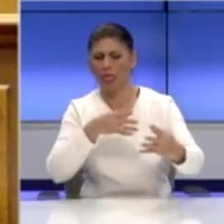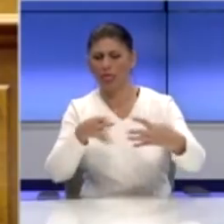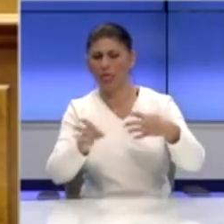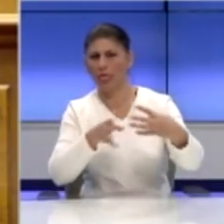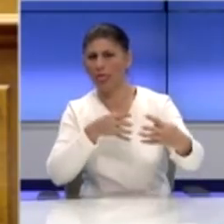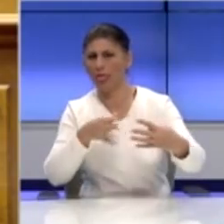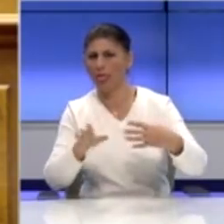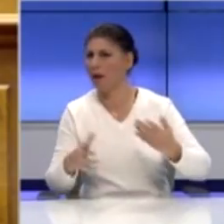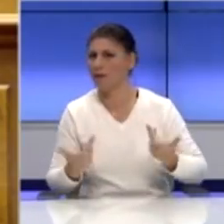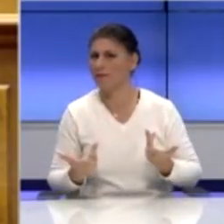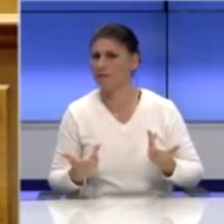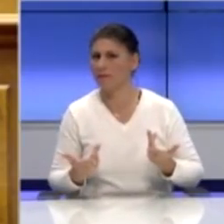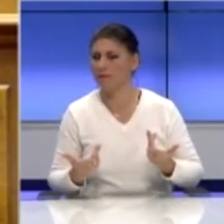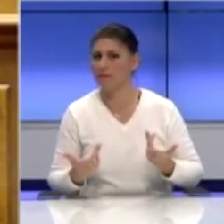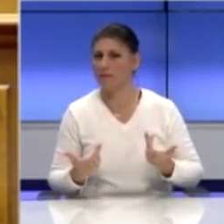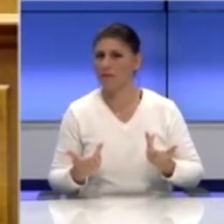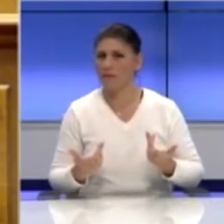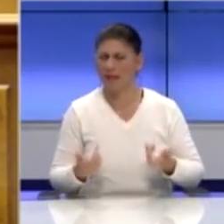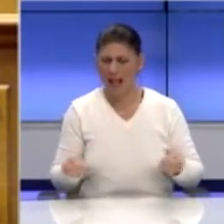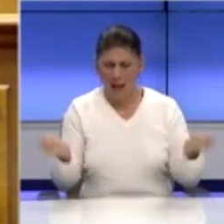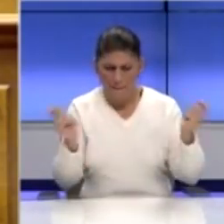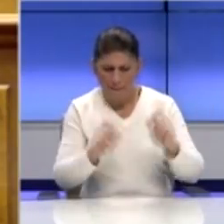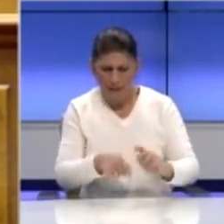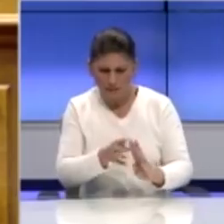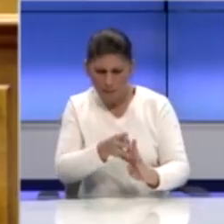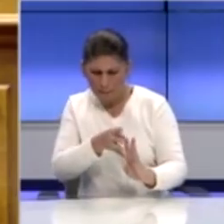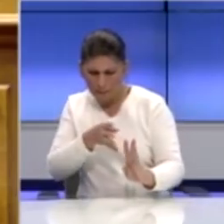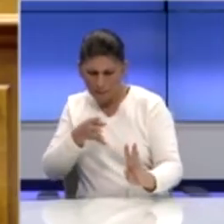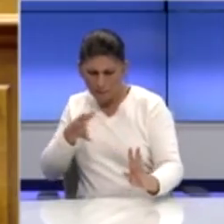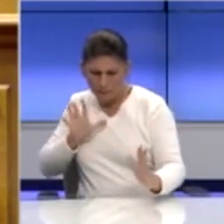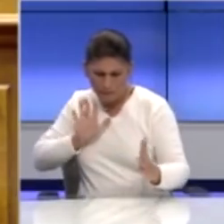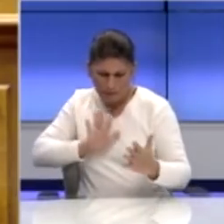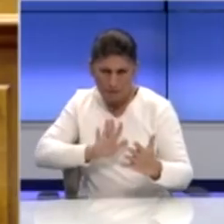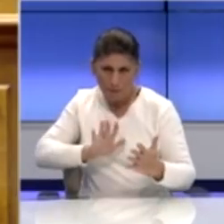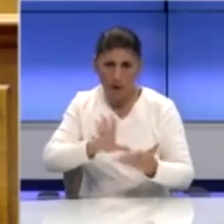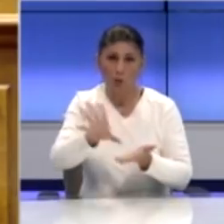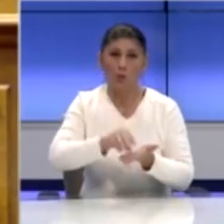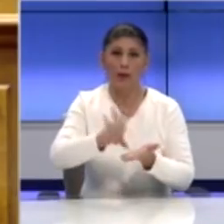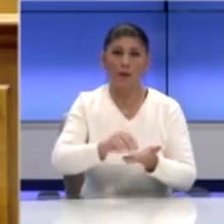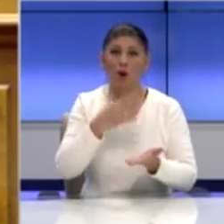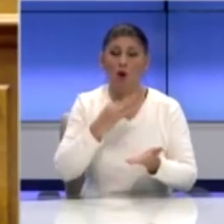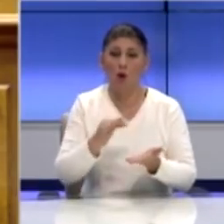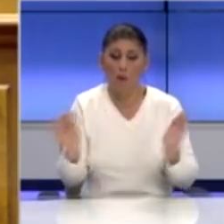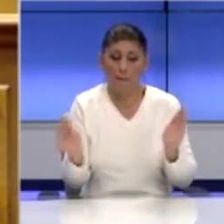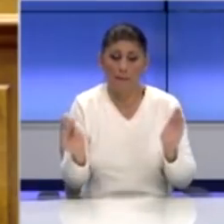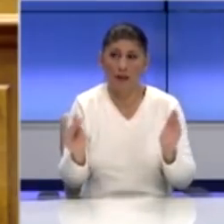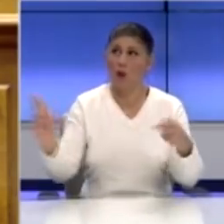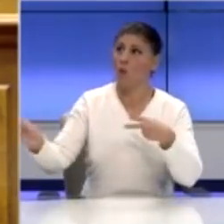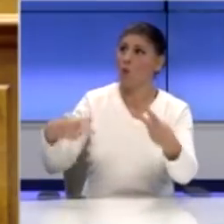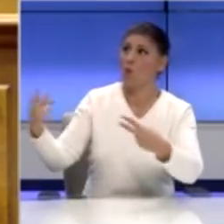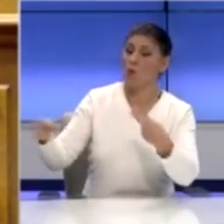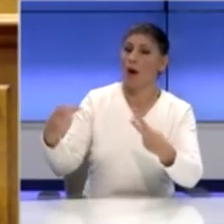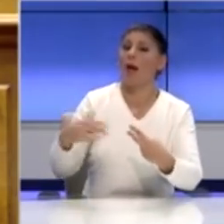μάτια? Ο απίστευτος συνωστισμός στα σούπερ μάρκετ που λόγω μεγέθους δεν μπορούν να